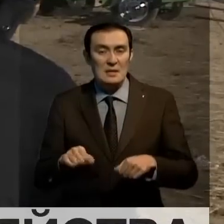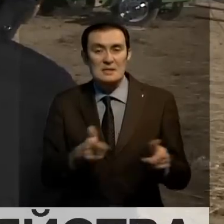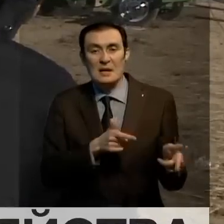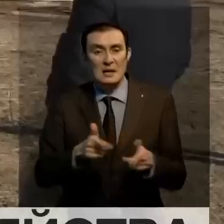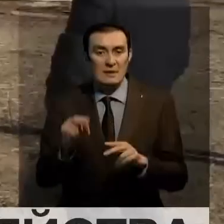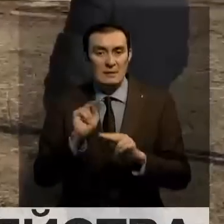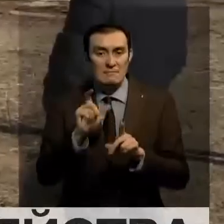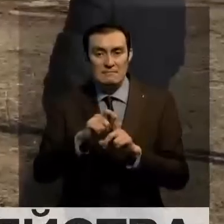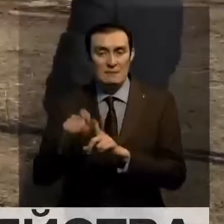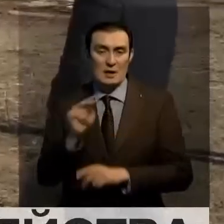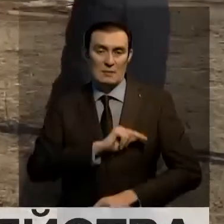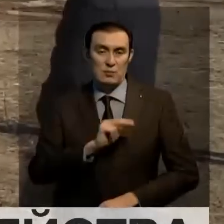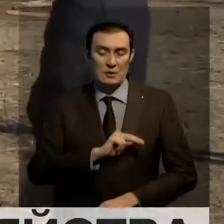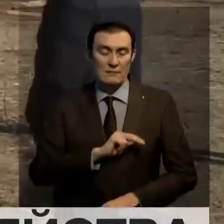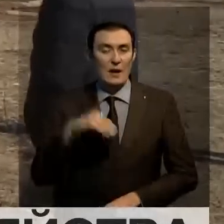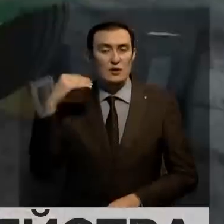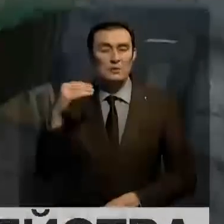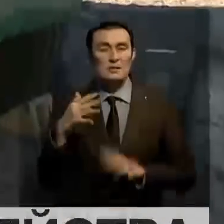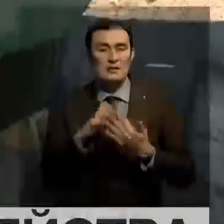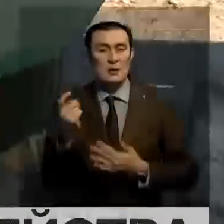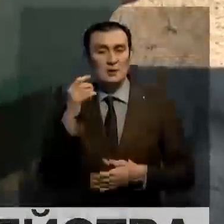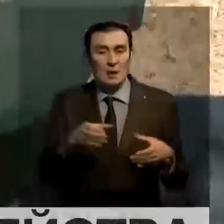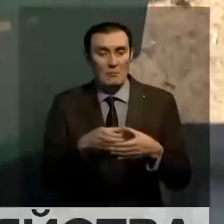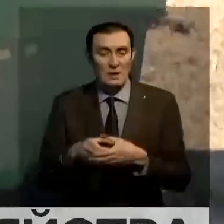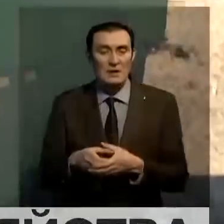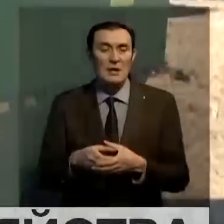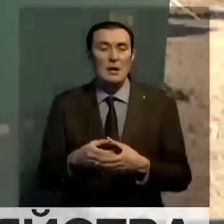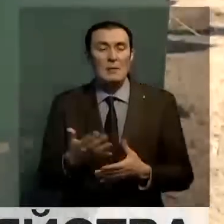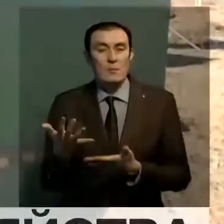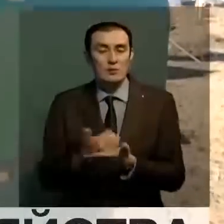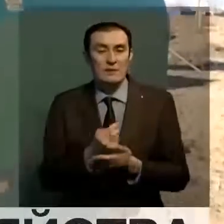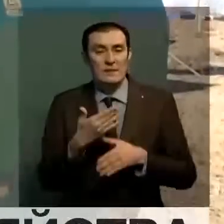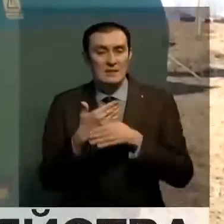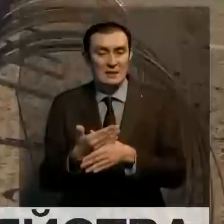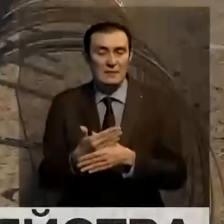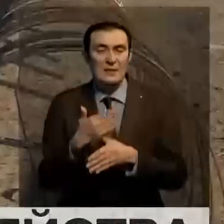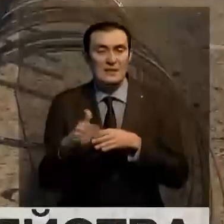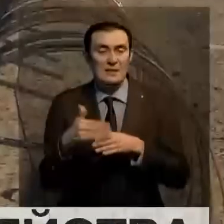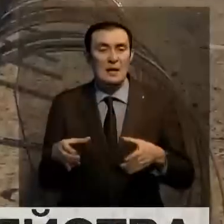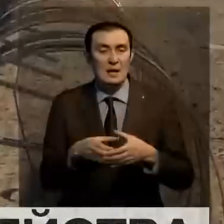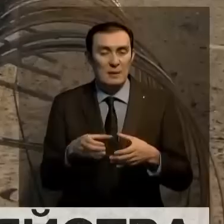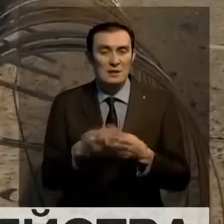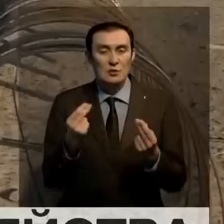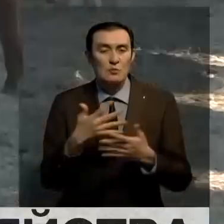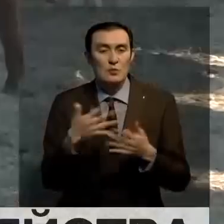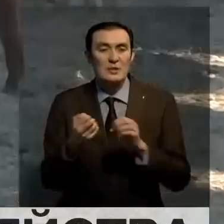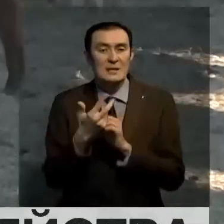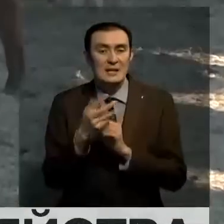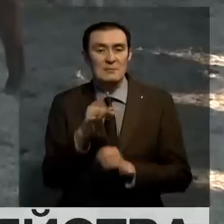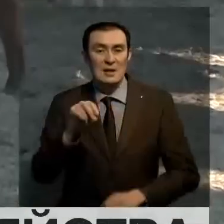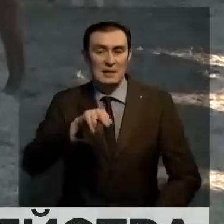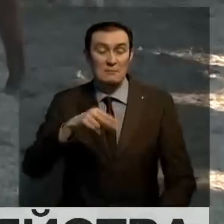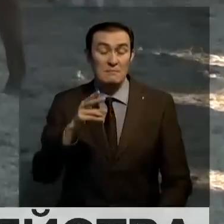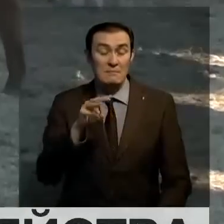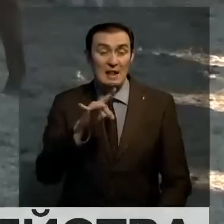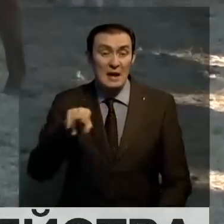заготовительные работы. В текущем году актюбинские сельхозтоваропроизводители получили финансирование по линии аграрной кредитной корпорации на сумму более 13 миллиардов